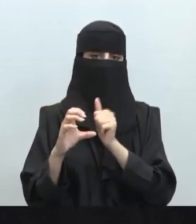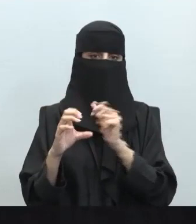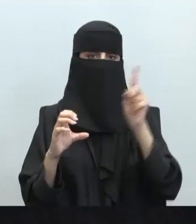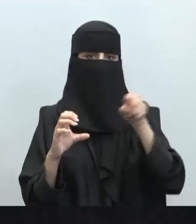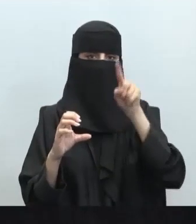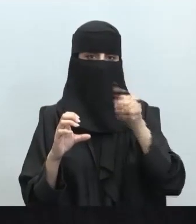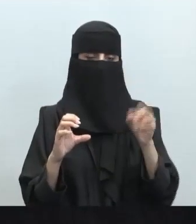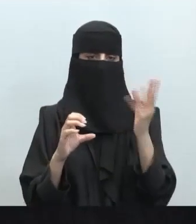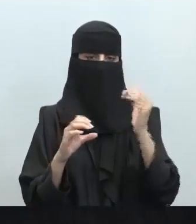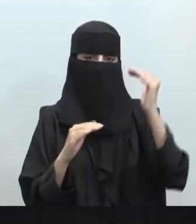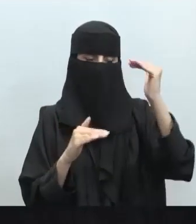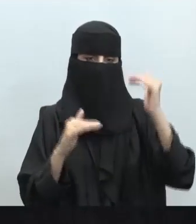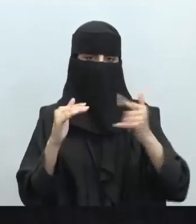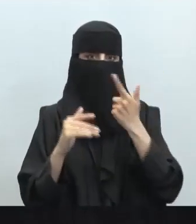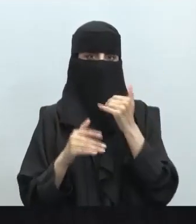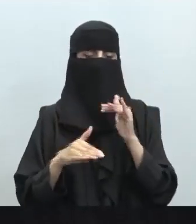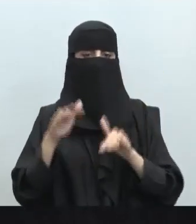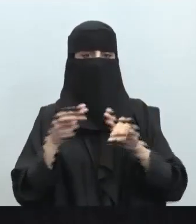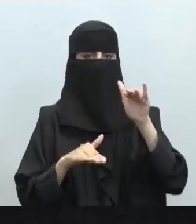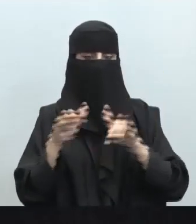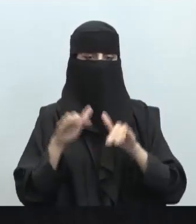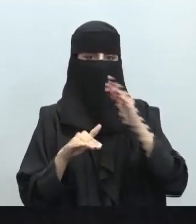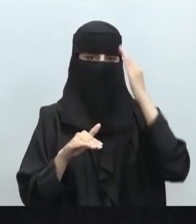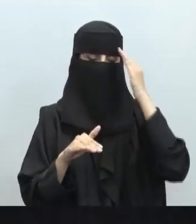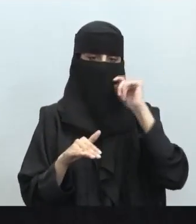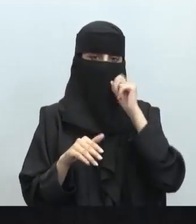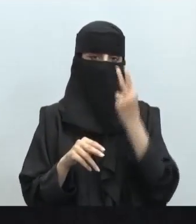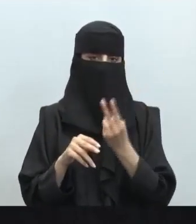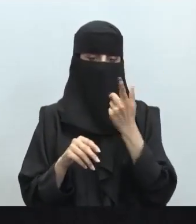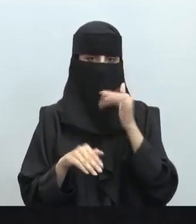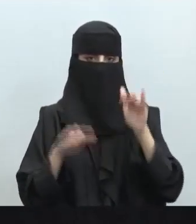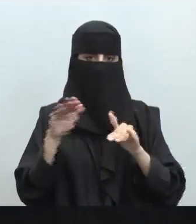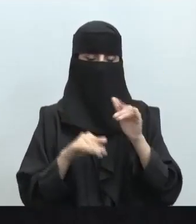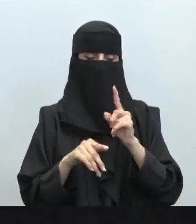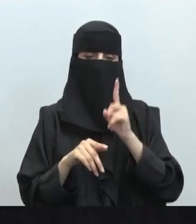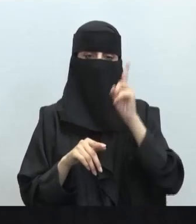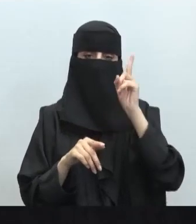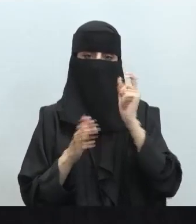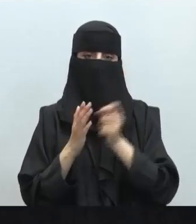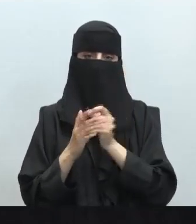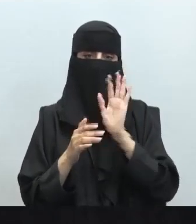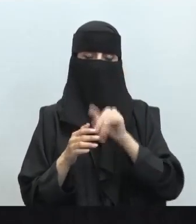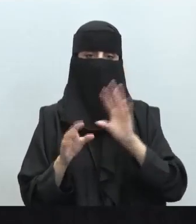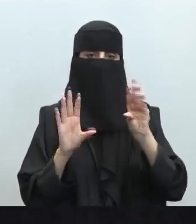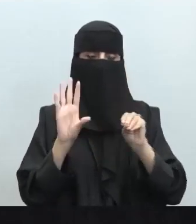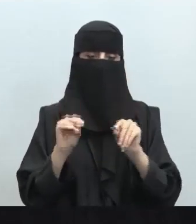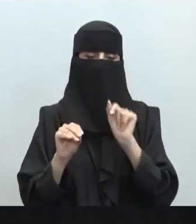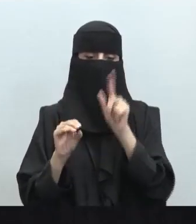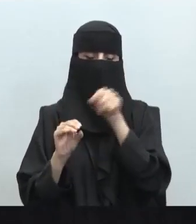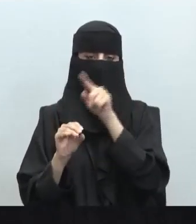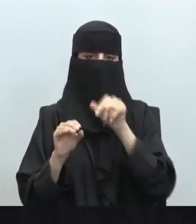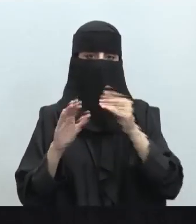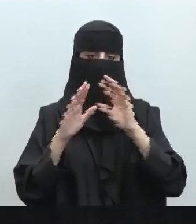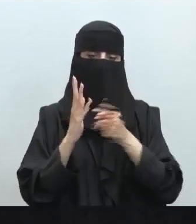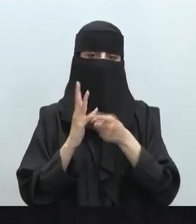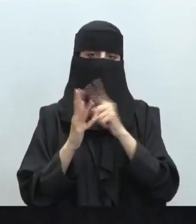قليل من هذه الجينات لكي نعمل موازن ما بين الذكور وما بين الاناث سبحان الله في الثديات احد الكروموسومات اكس في الاناث سوف